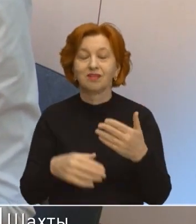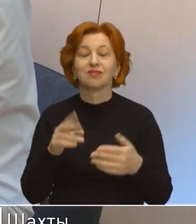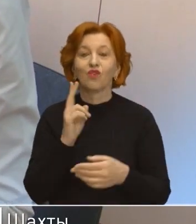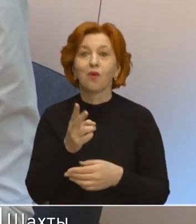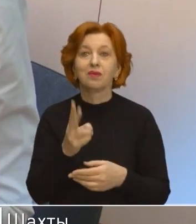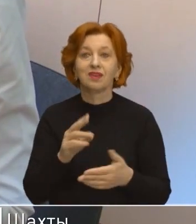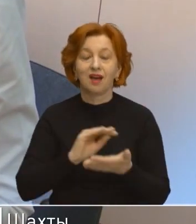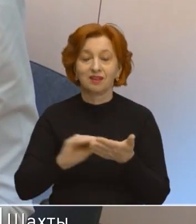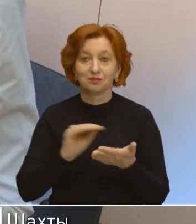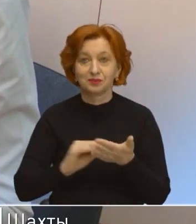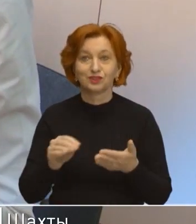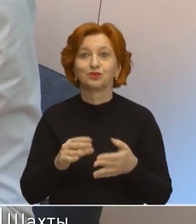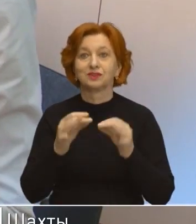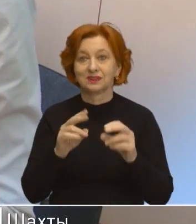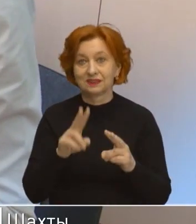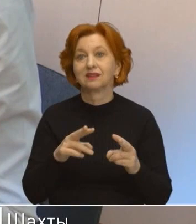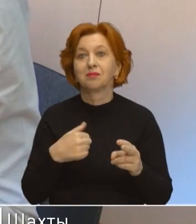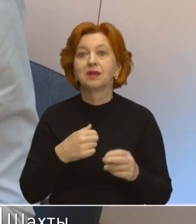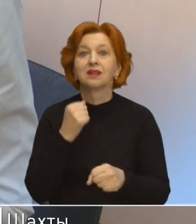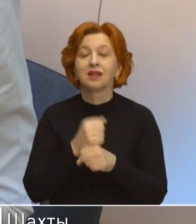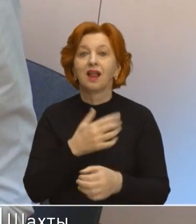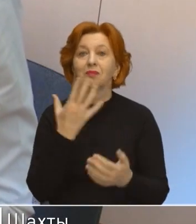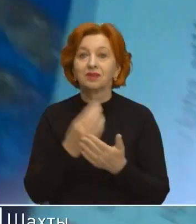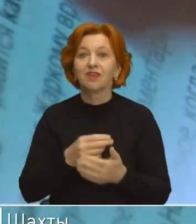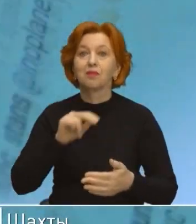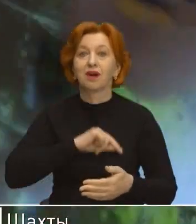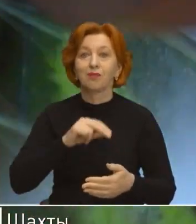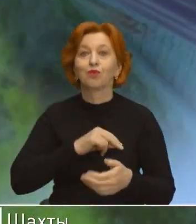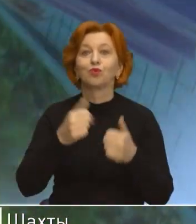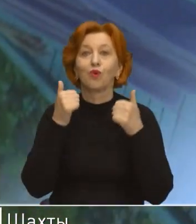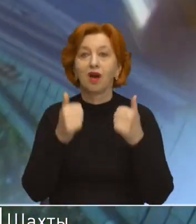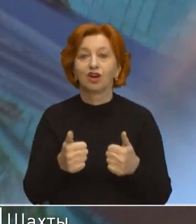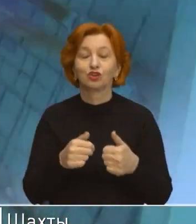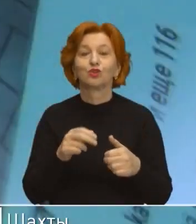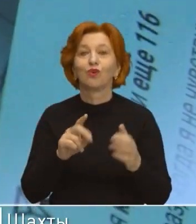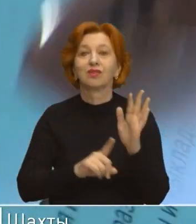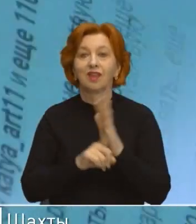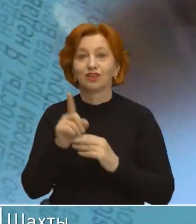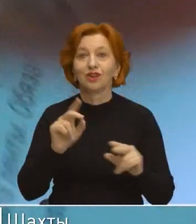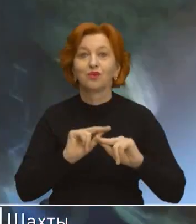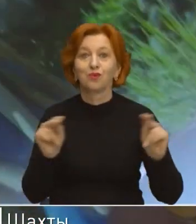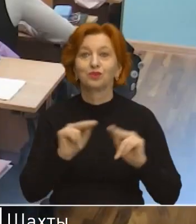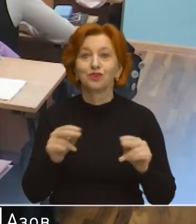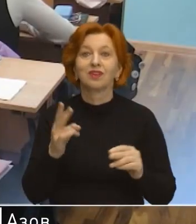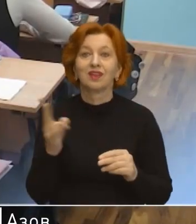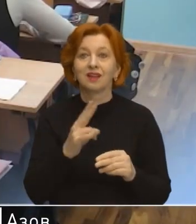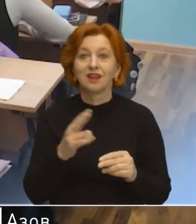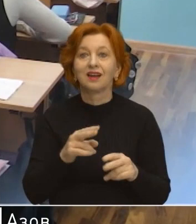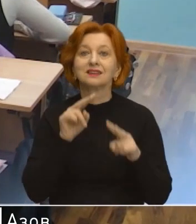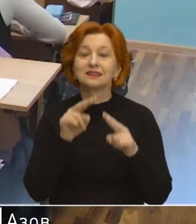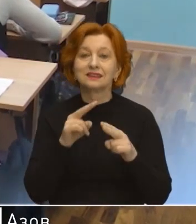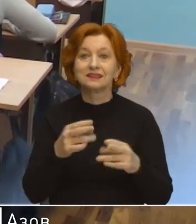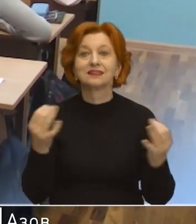что учителя любят свою работу, что они делают ее хорошо. За публикациями своих учеников Наталья тоже следит с